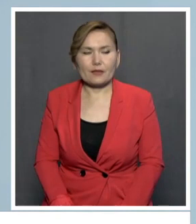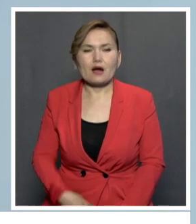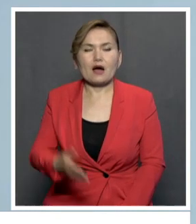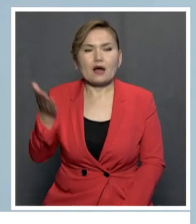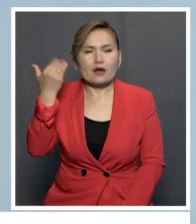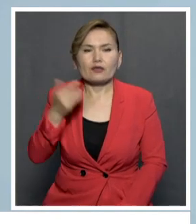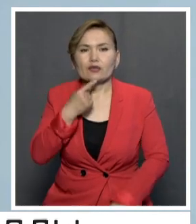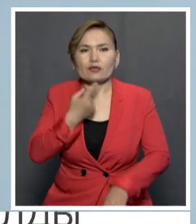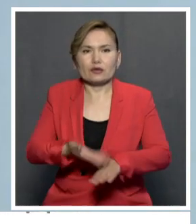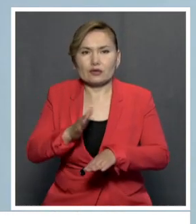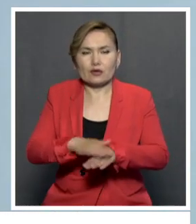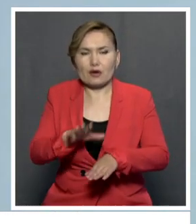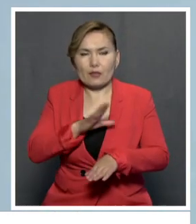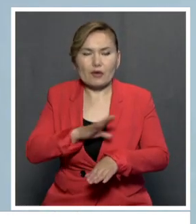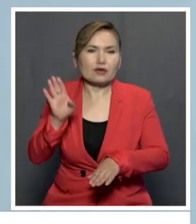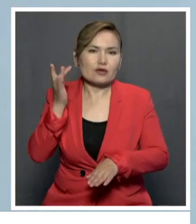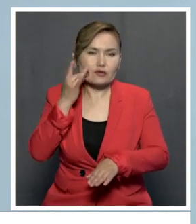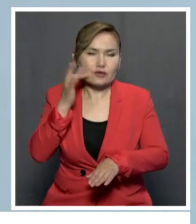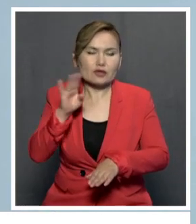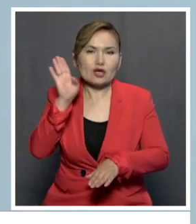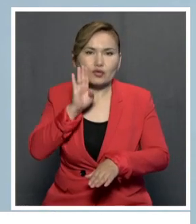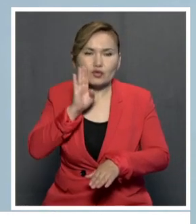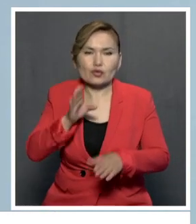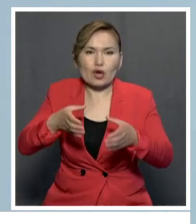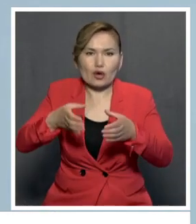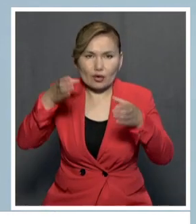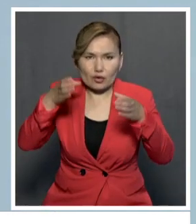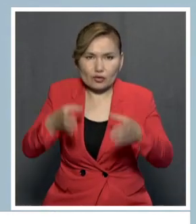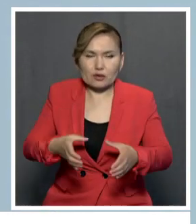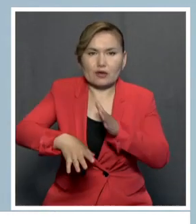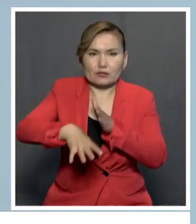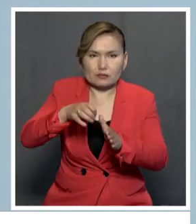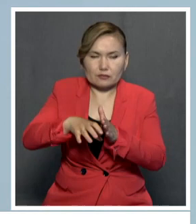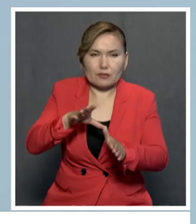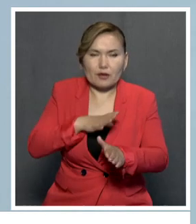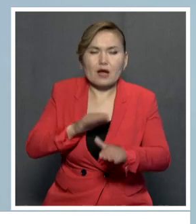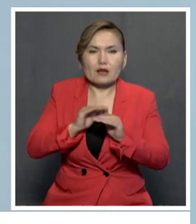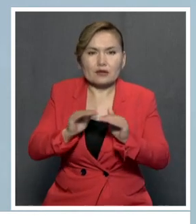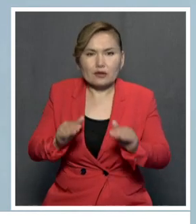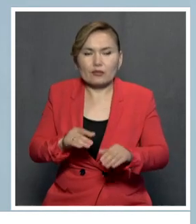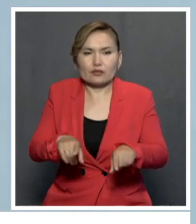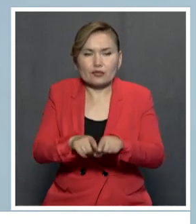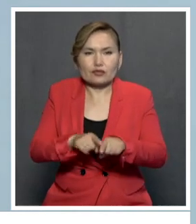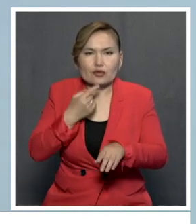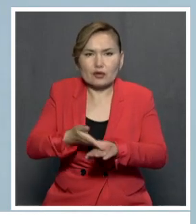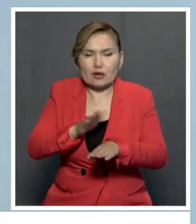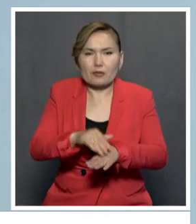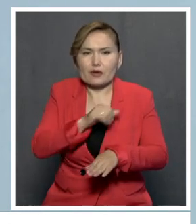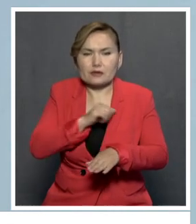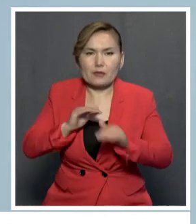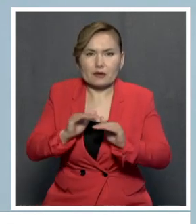қиын еді. Ана құдықтан су тасимыз, балаларға қиындық туып, жаңағы бәкпен су